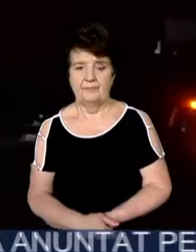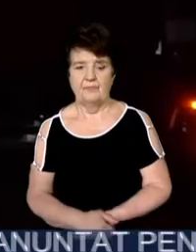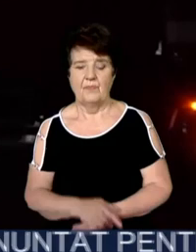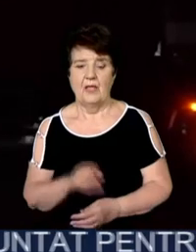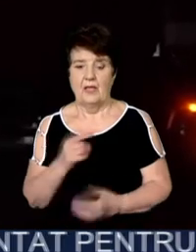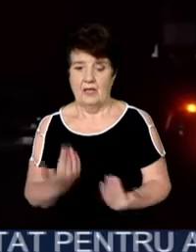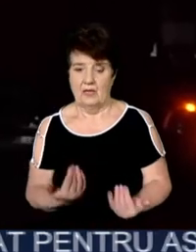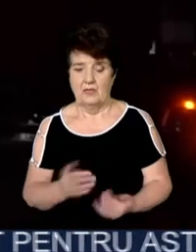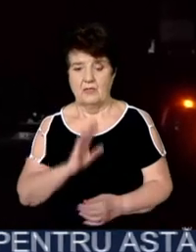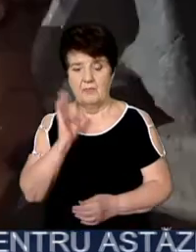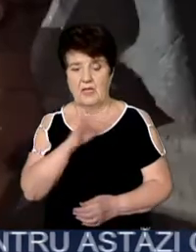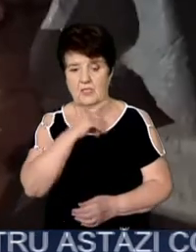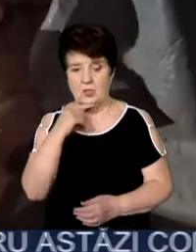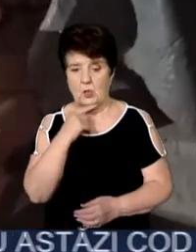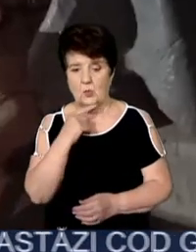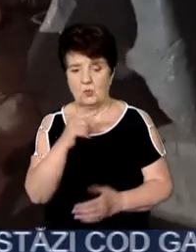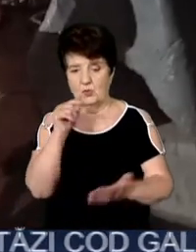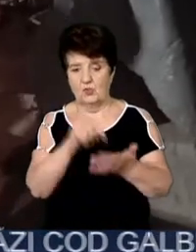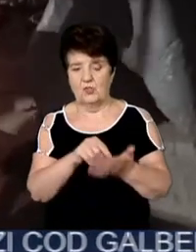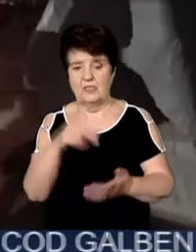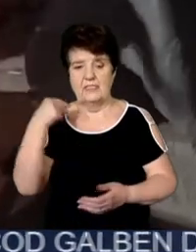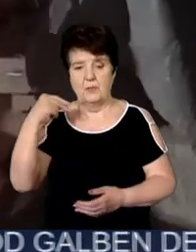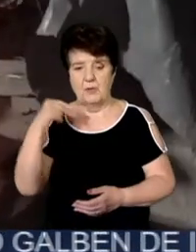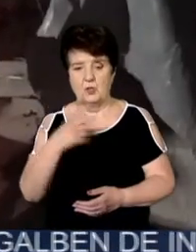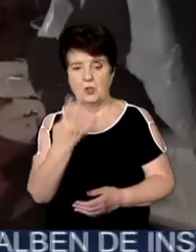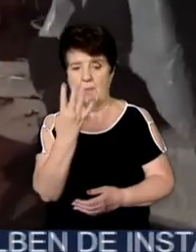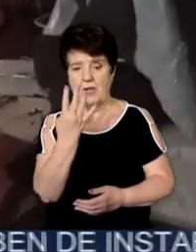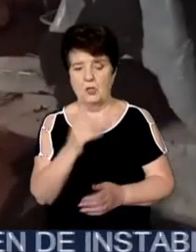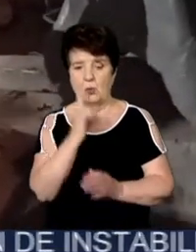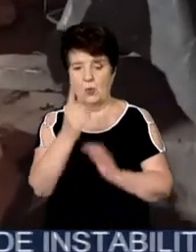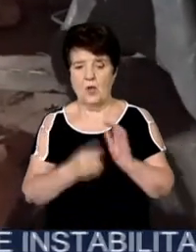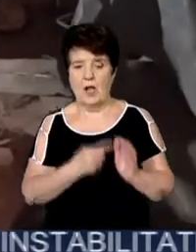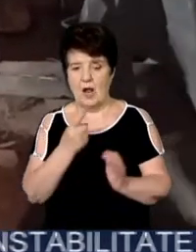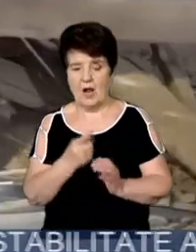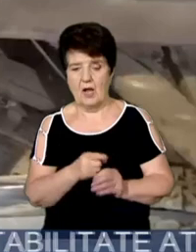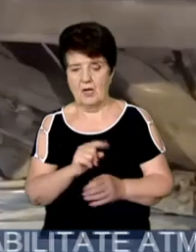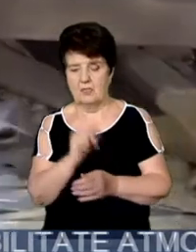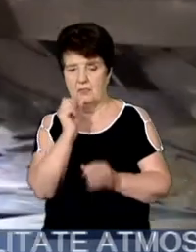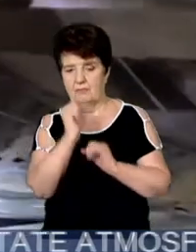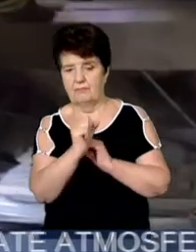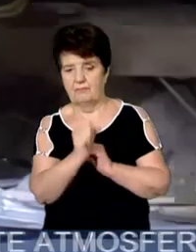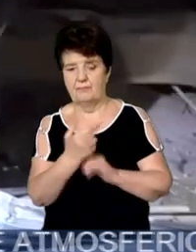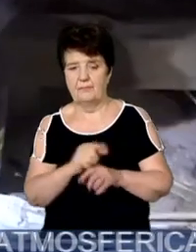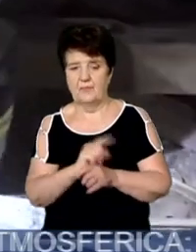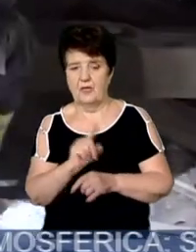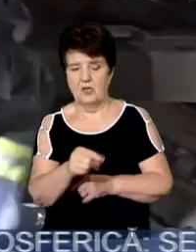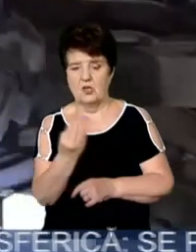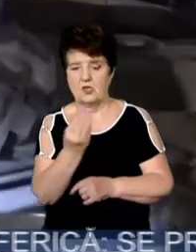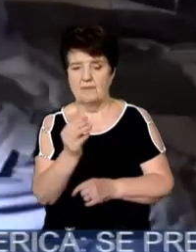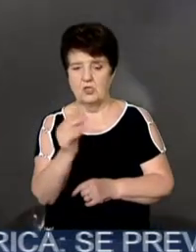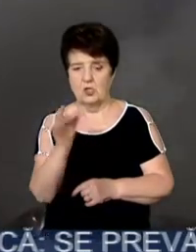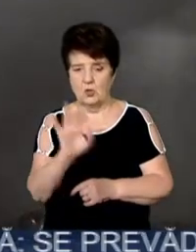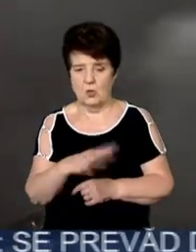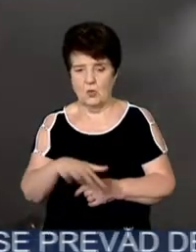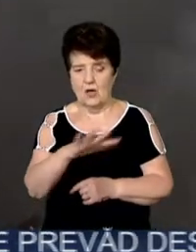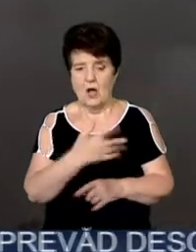În această dimineață, rușii au țintit regiunea Zaporojie. 4 rachete au lovit un obiect de infrastructură din districtul Shevchenko. În urma